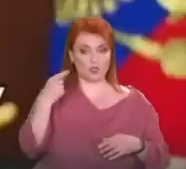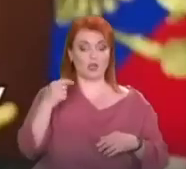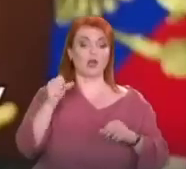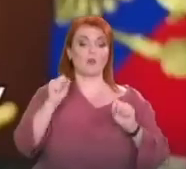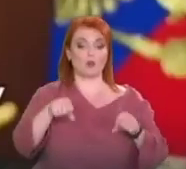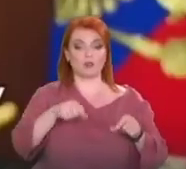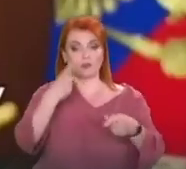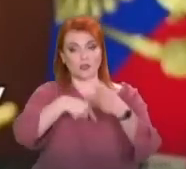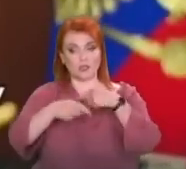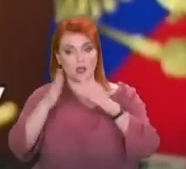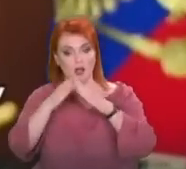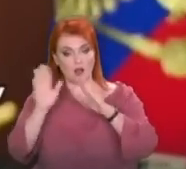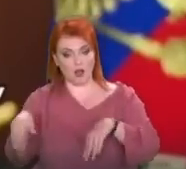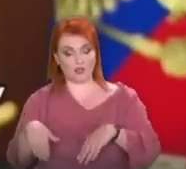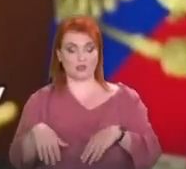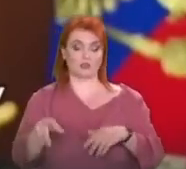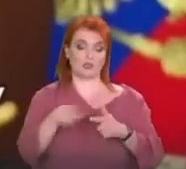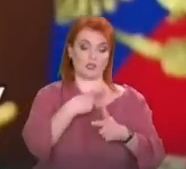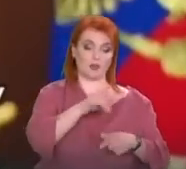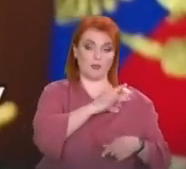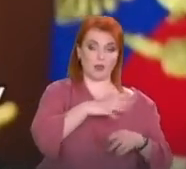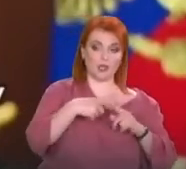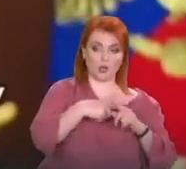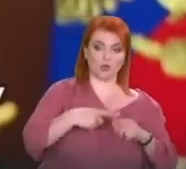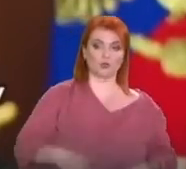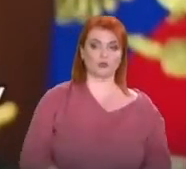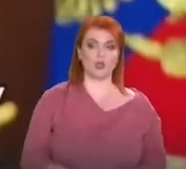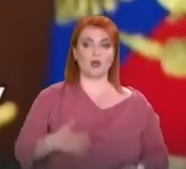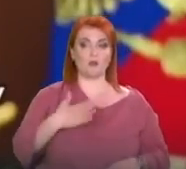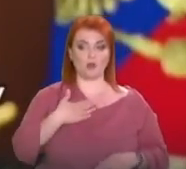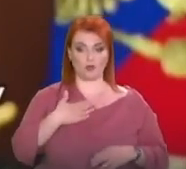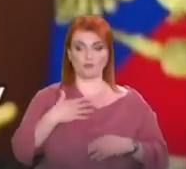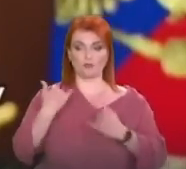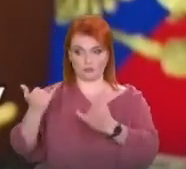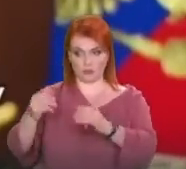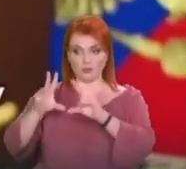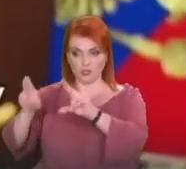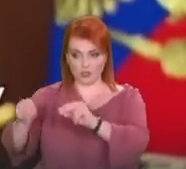Belarus. Данное мною обещание будет исполнено.